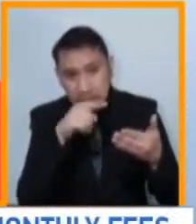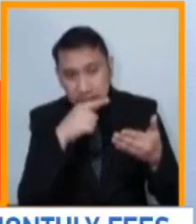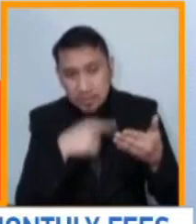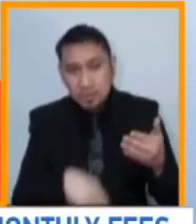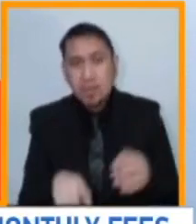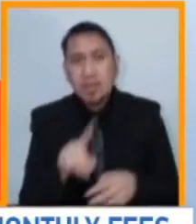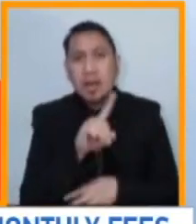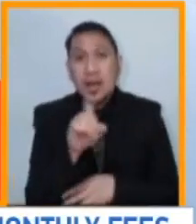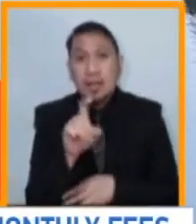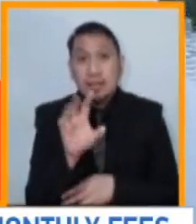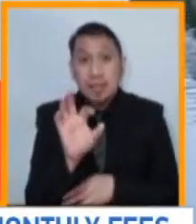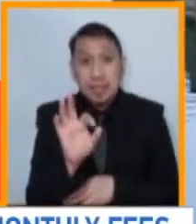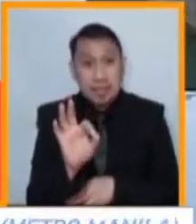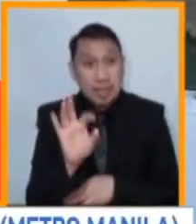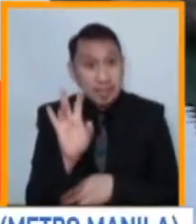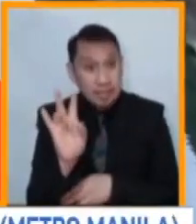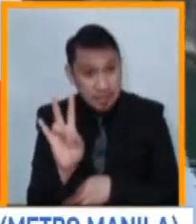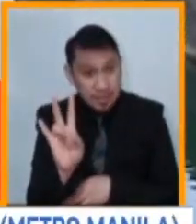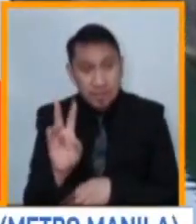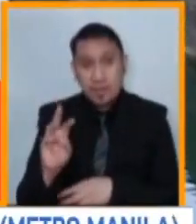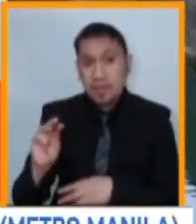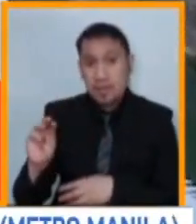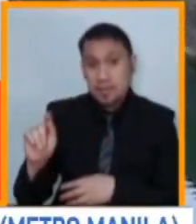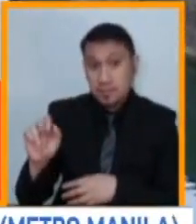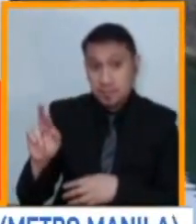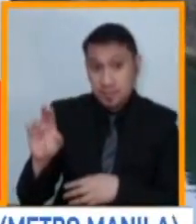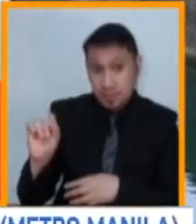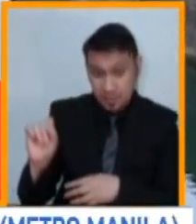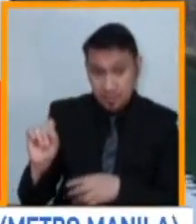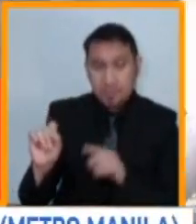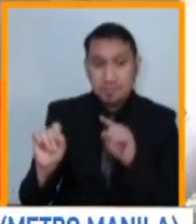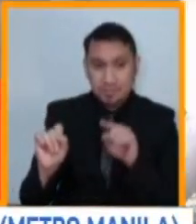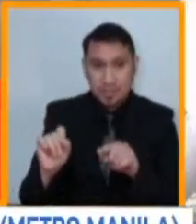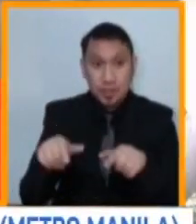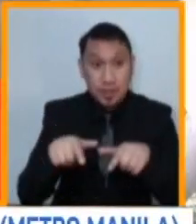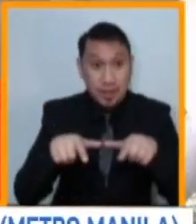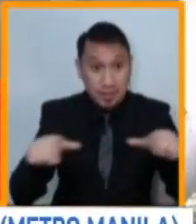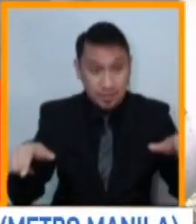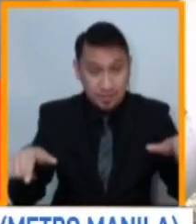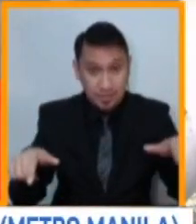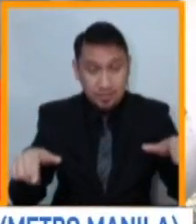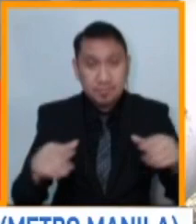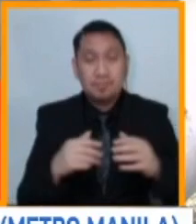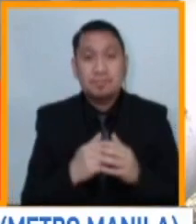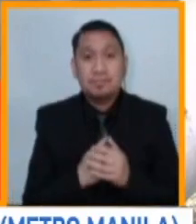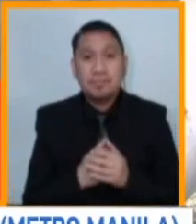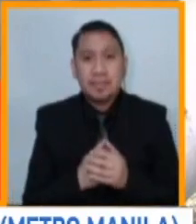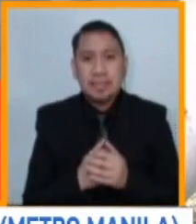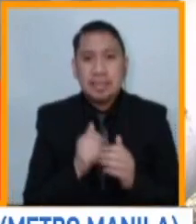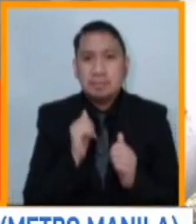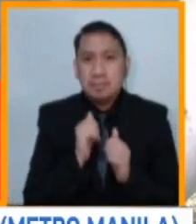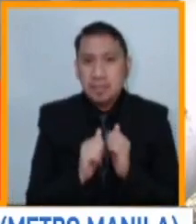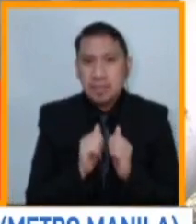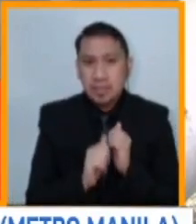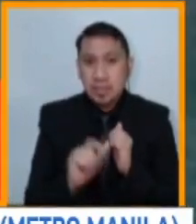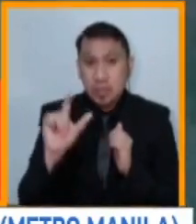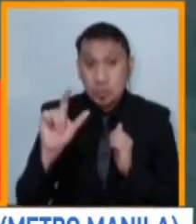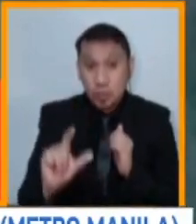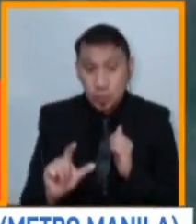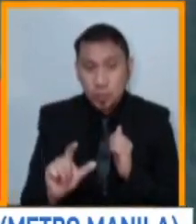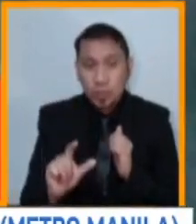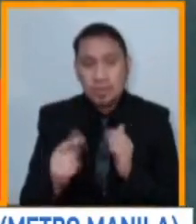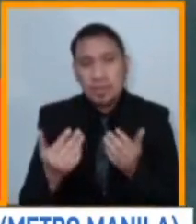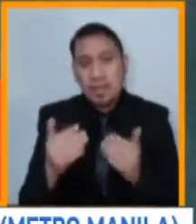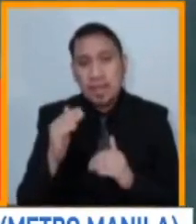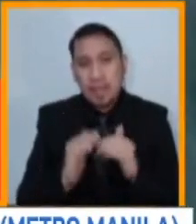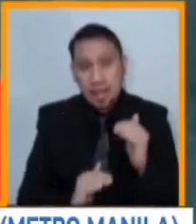197.68 meters po ang level ng Angat Dam. At ito po ay mababa ng mga 14 meters no, doon po sa normal high